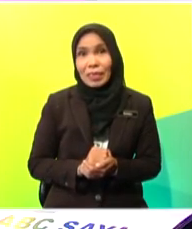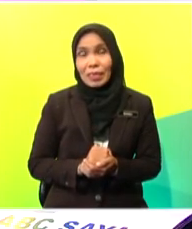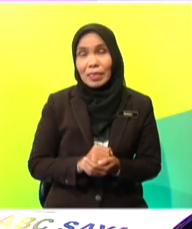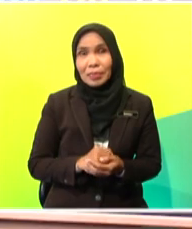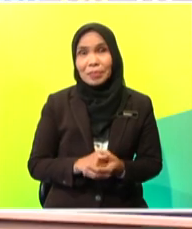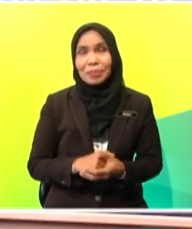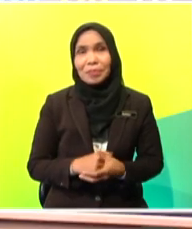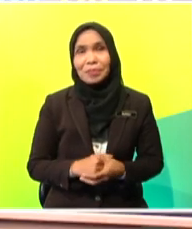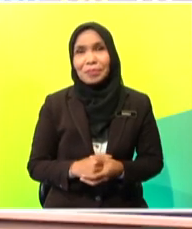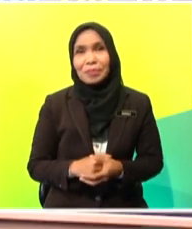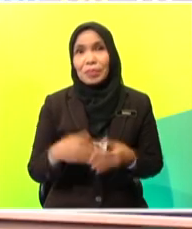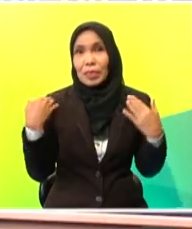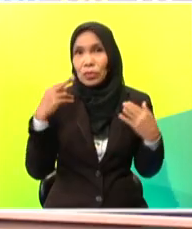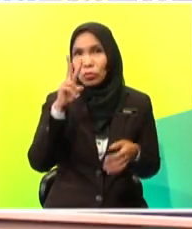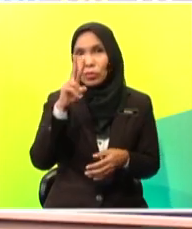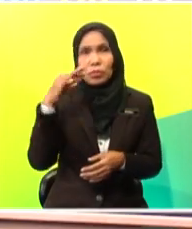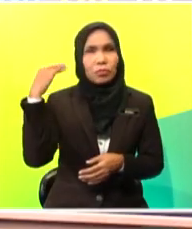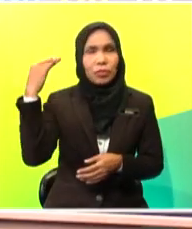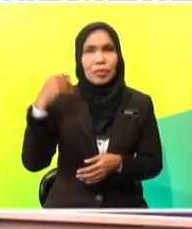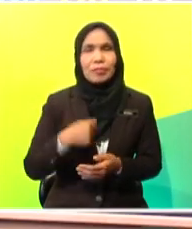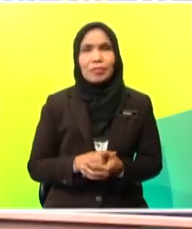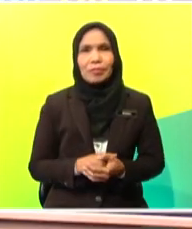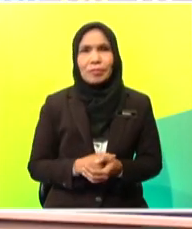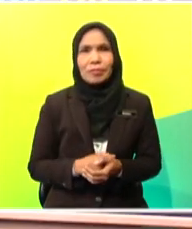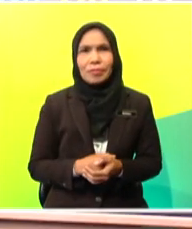ada dua bunyi dia ni